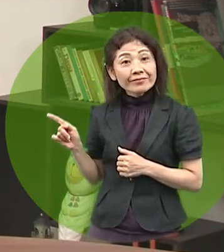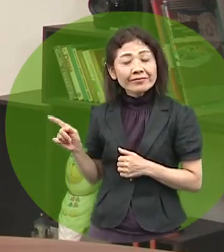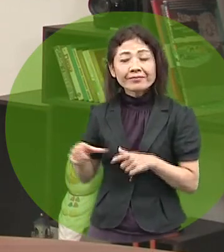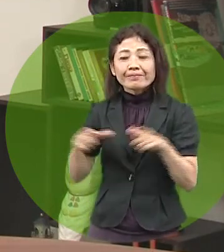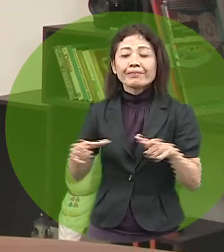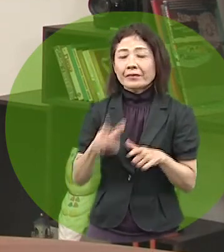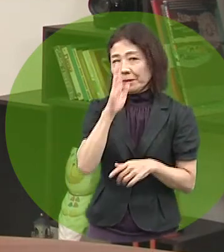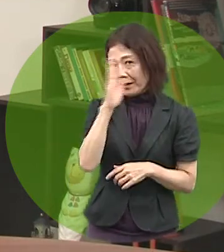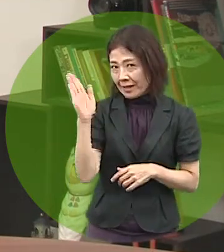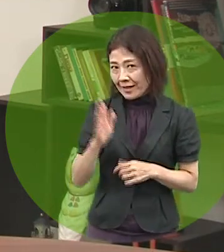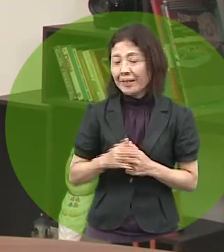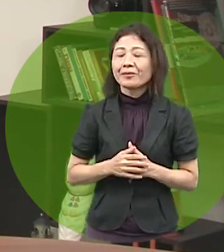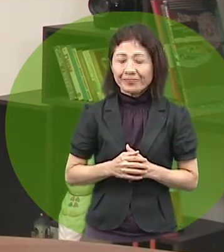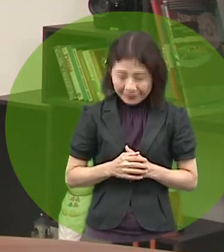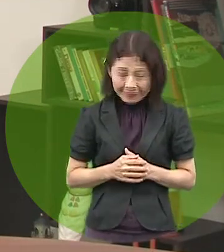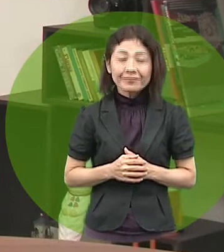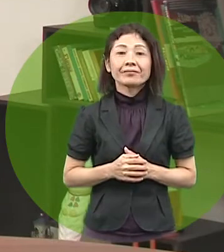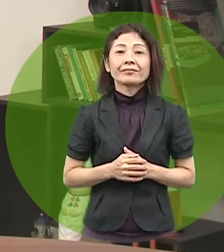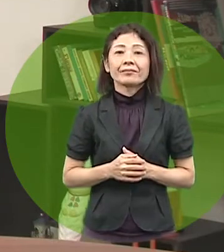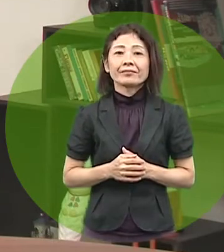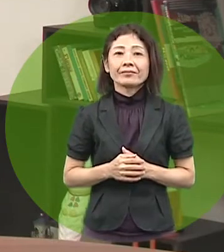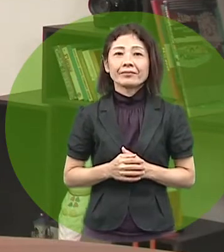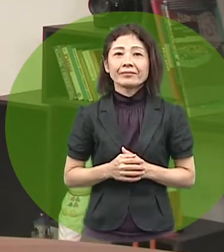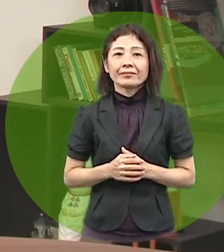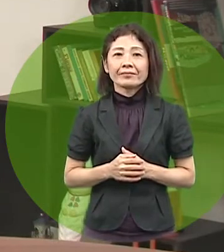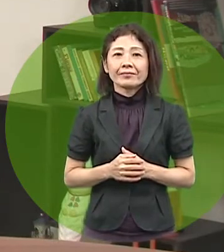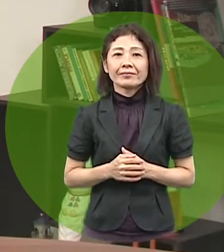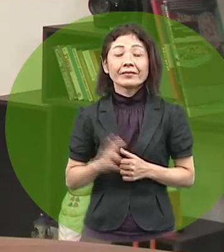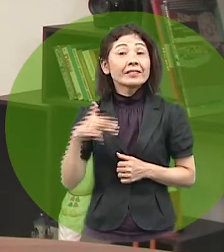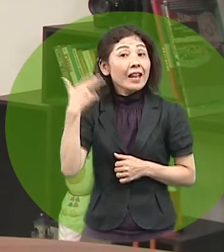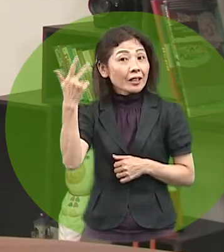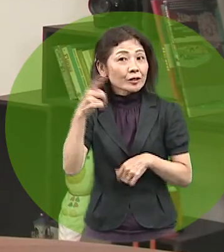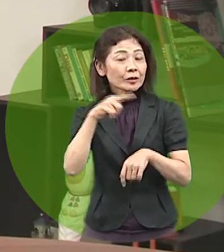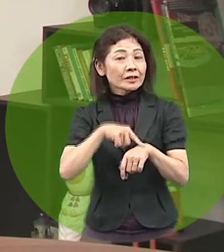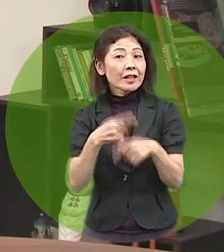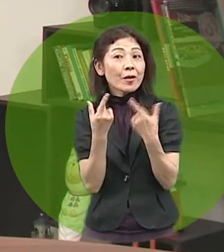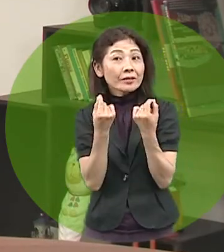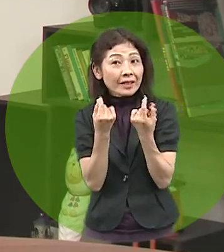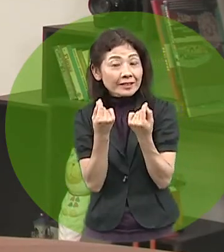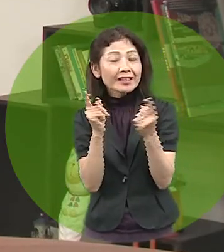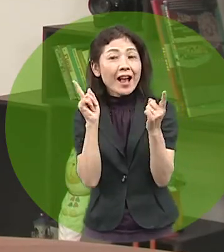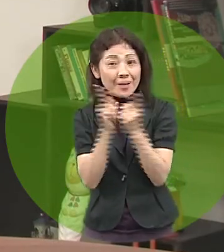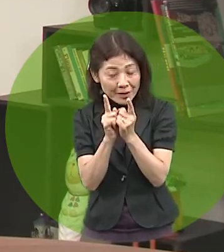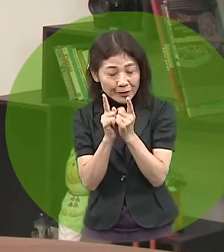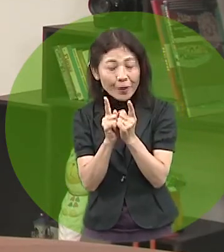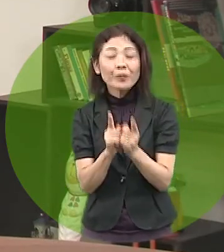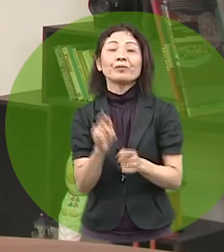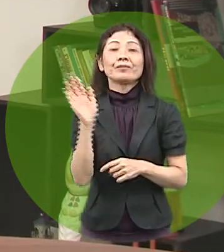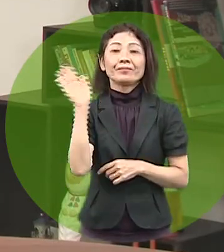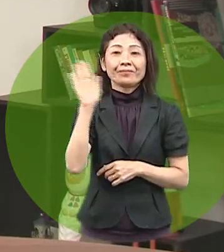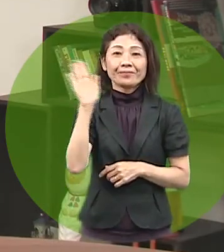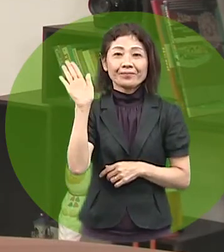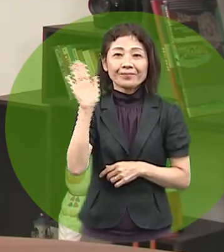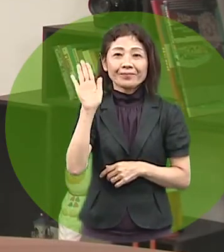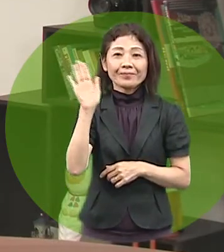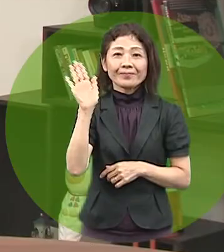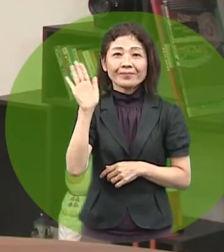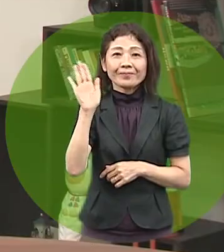ぜひアクセスしてくださいねそれでは来週もこの時間にお会いしましょう